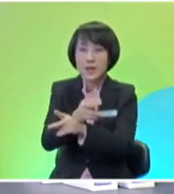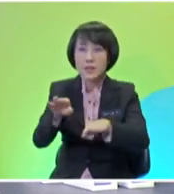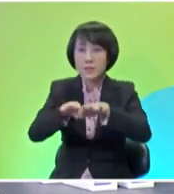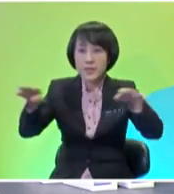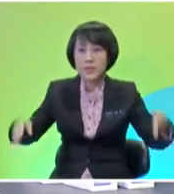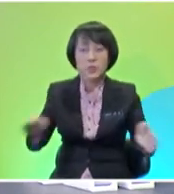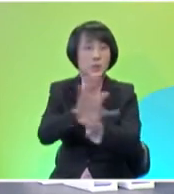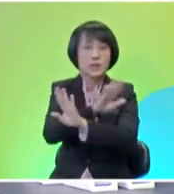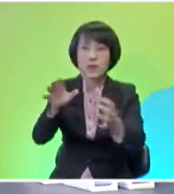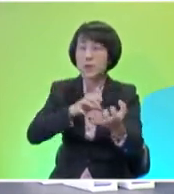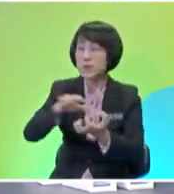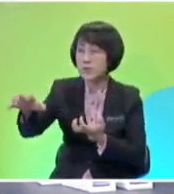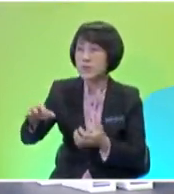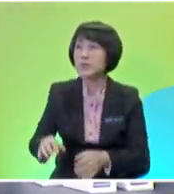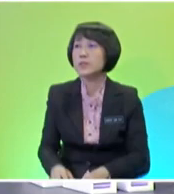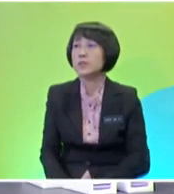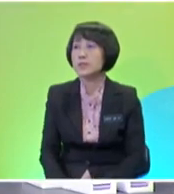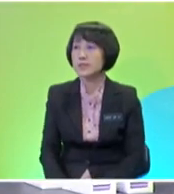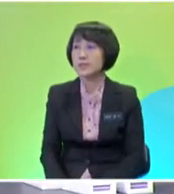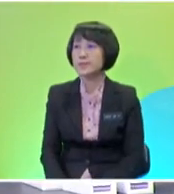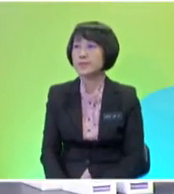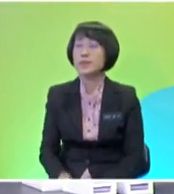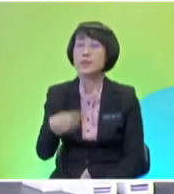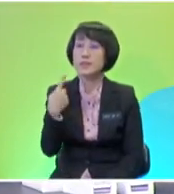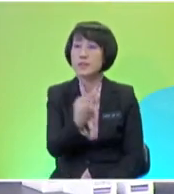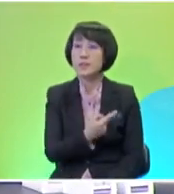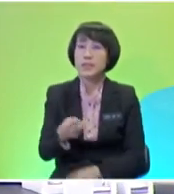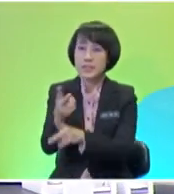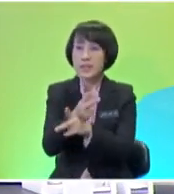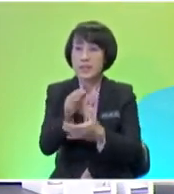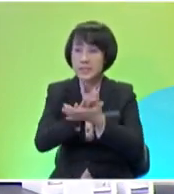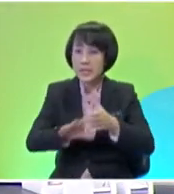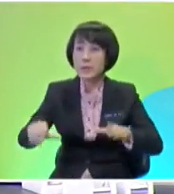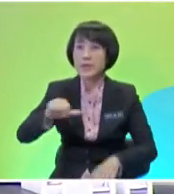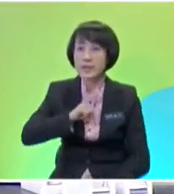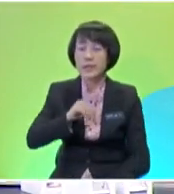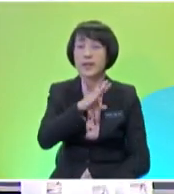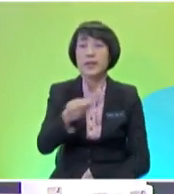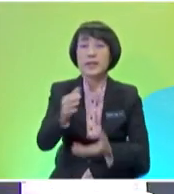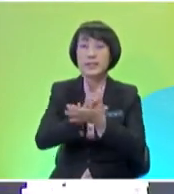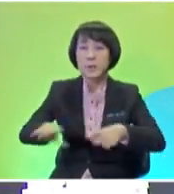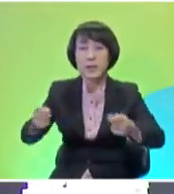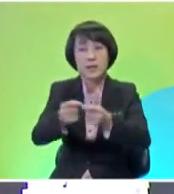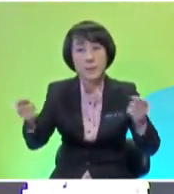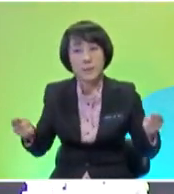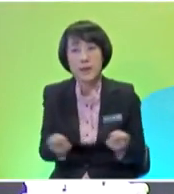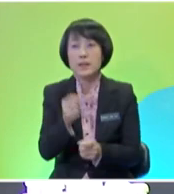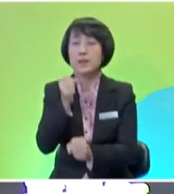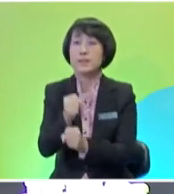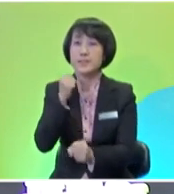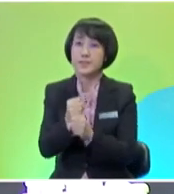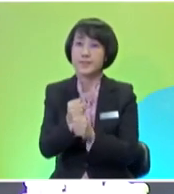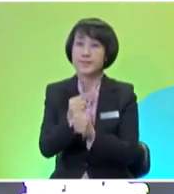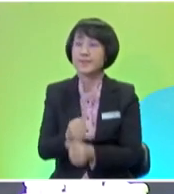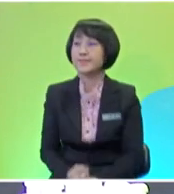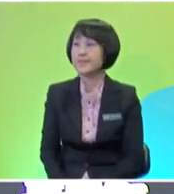Sebab kita bukan sahaja jaga keselamatan diri, kita jaga keselamatan tempat kerja sekali. Betul. Okey, so saya pindah sudah. Baik. So bolehlah